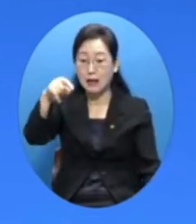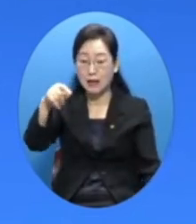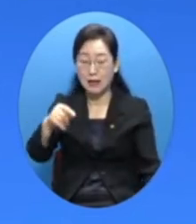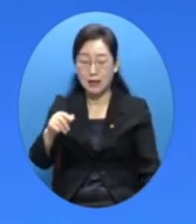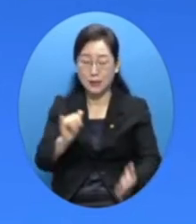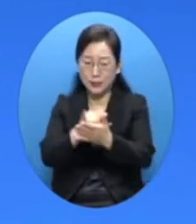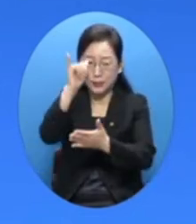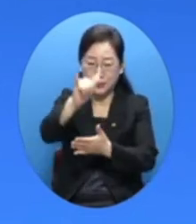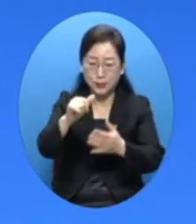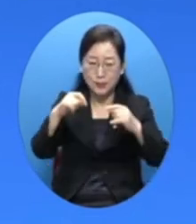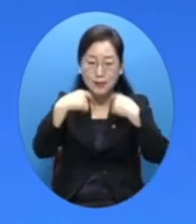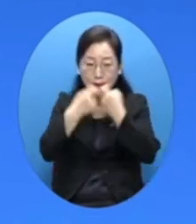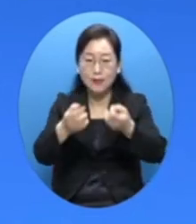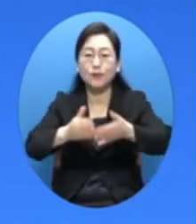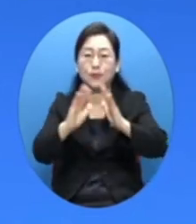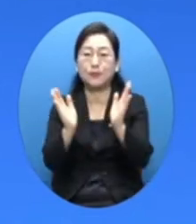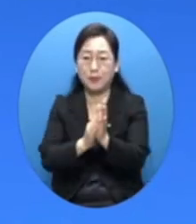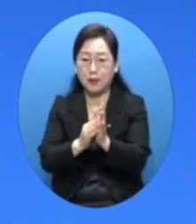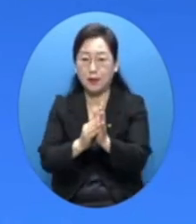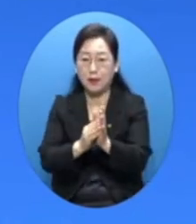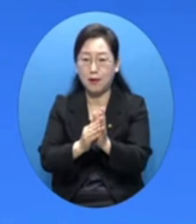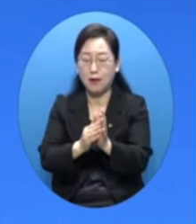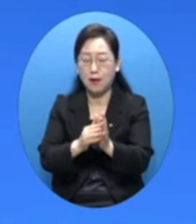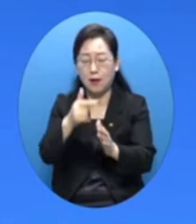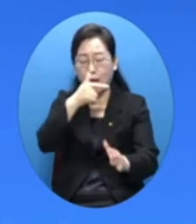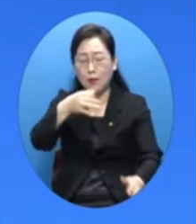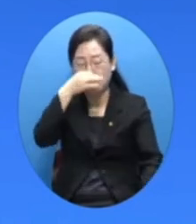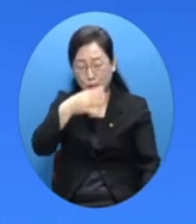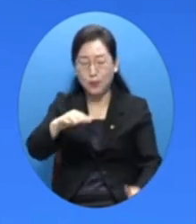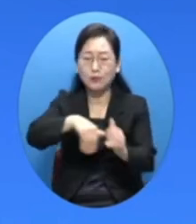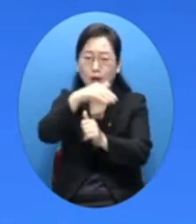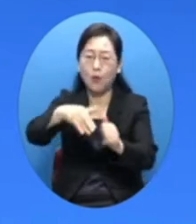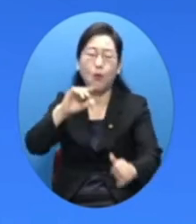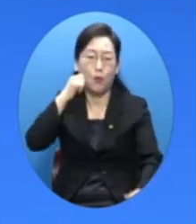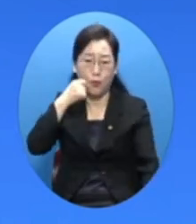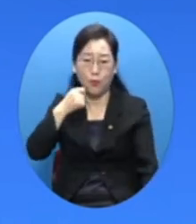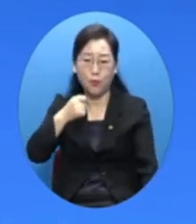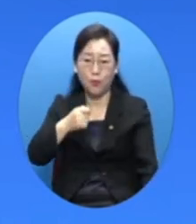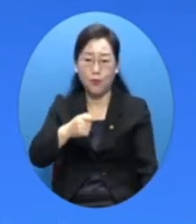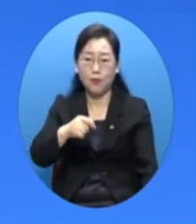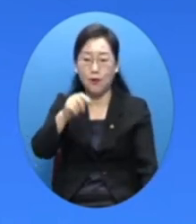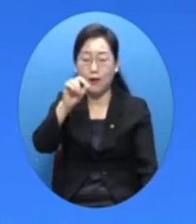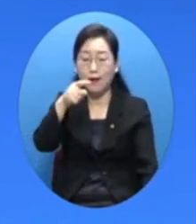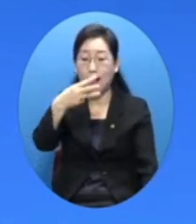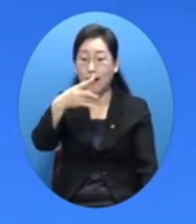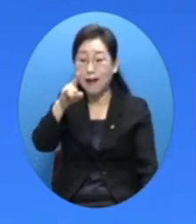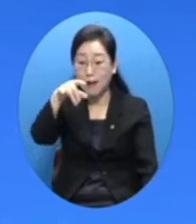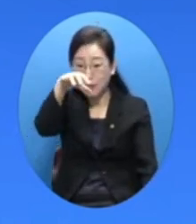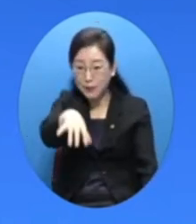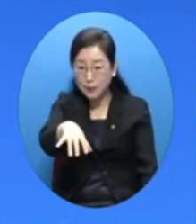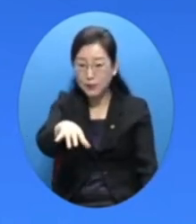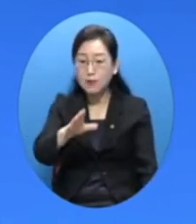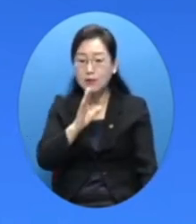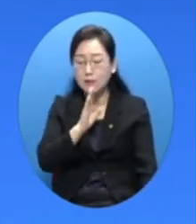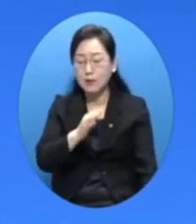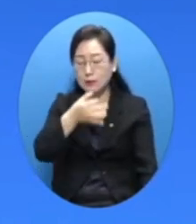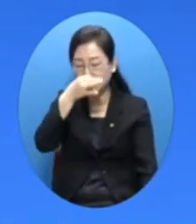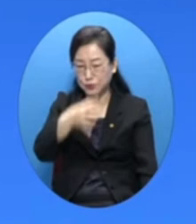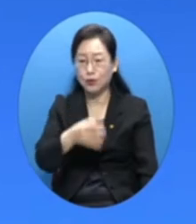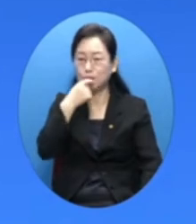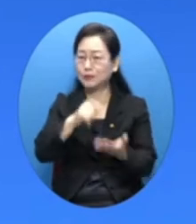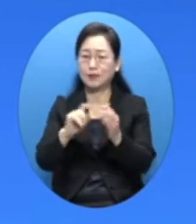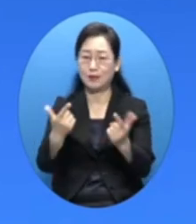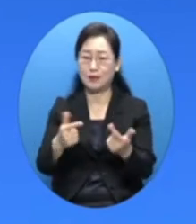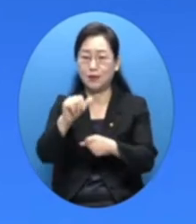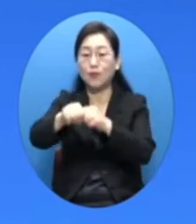참으로 힘들고 어려운 상황 속에서, 사실 이민 먹기가 너무 어려운데 또 나 알래스카에서 그 사역을 한다는 것은 쉬운 일이 아니었습니다. 5년